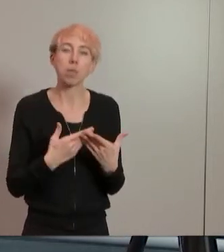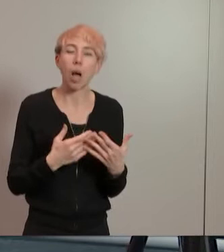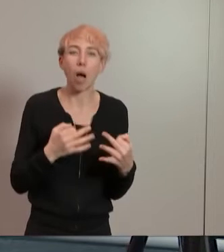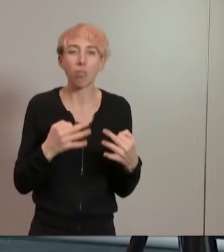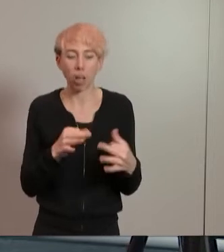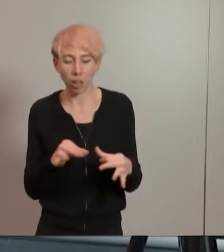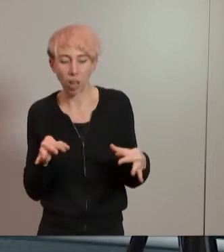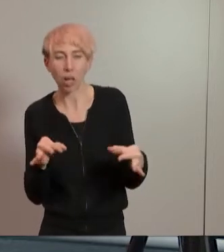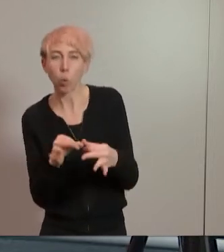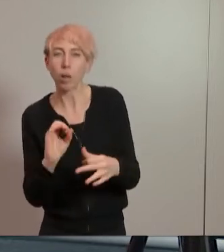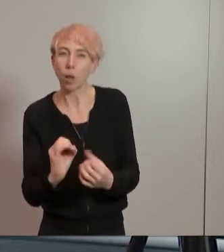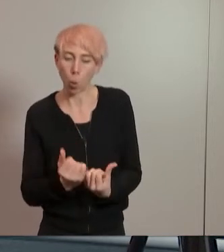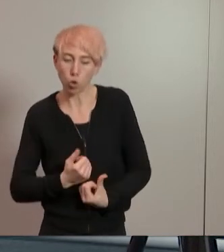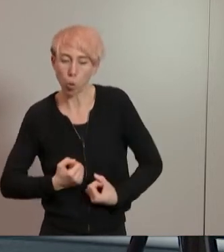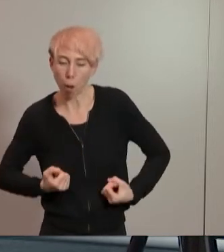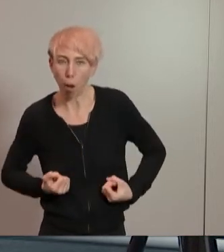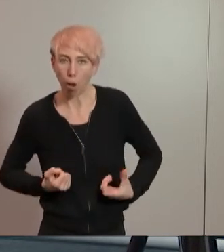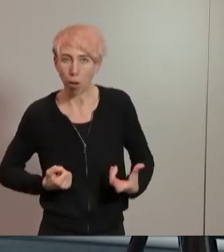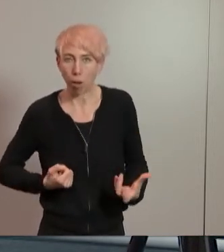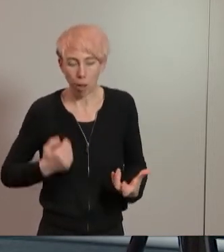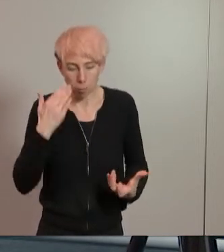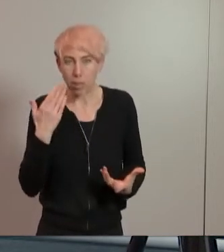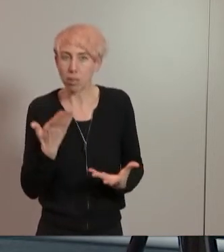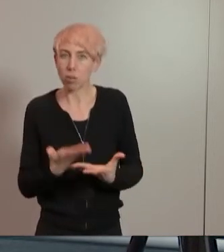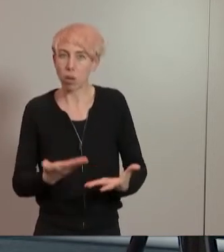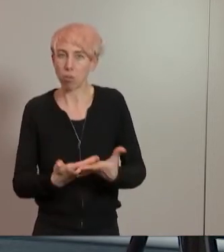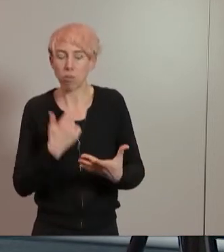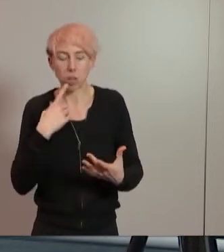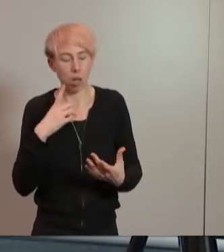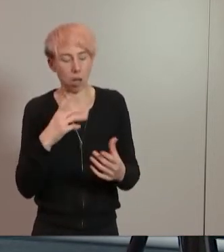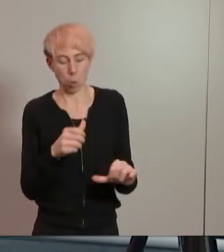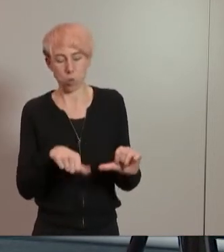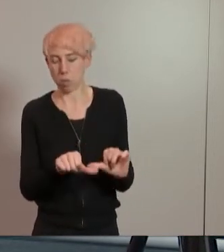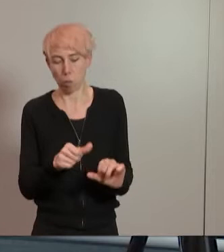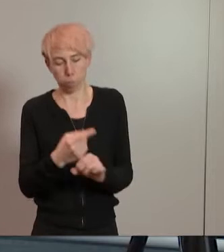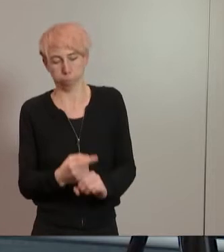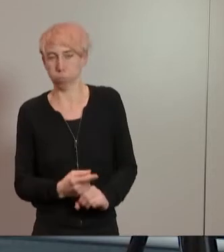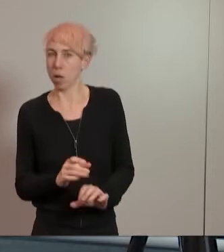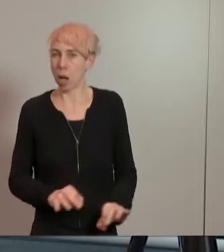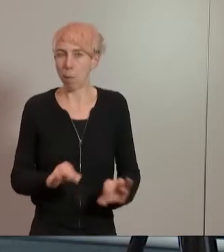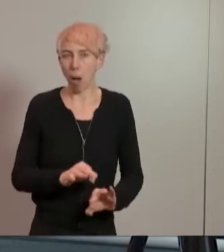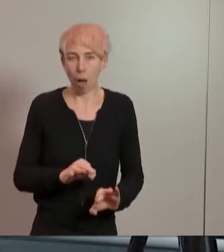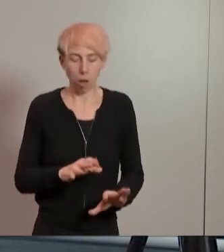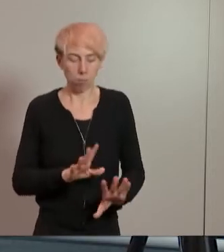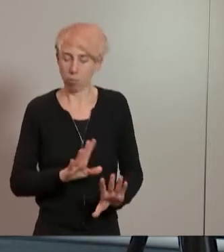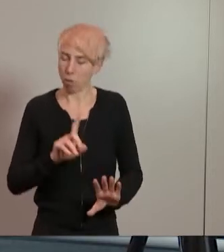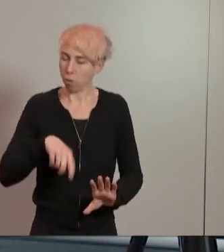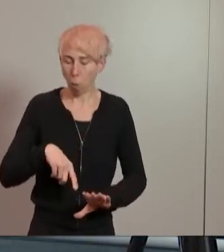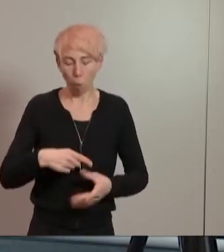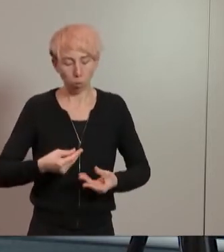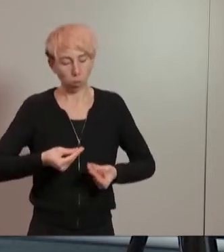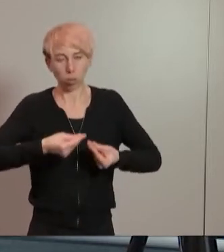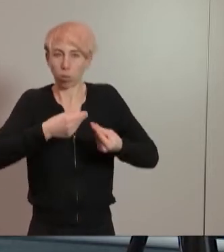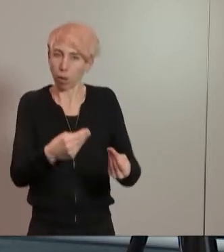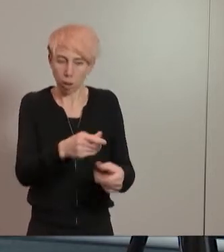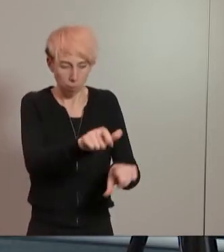de territoire zéro chômeur, que dans ce cas-là, ce ne soit pas conditionné à quoi que ce soit et à trouver un emploi, mais que ce soit simplement, on prend